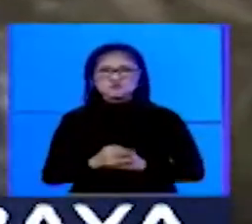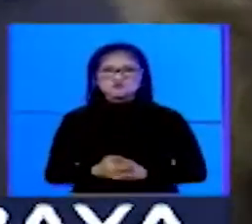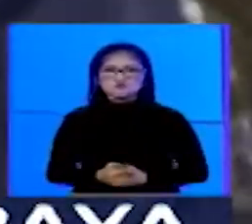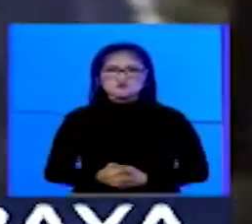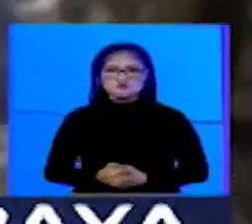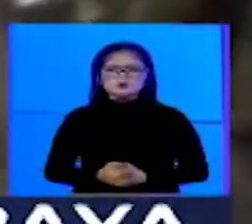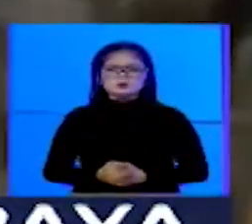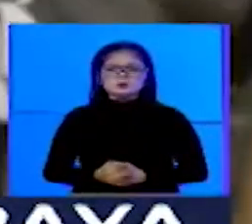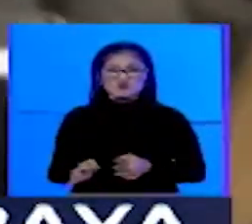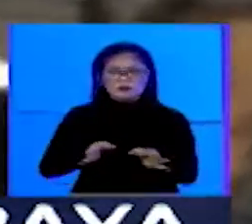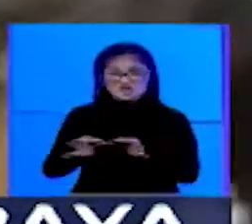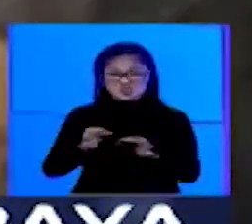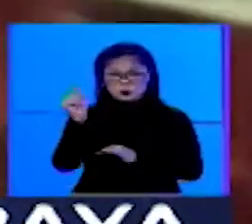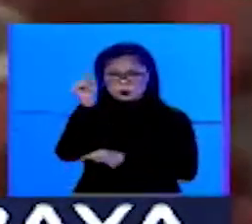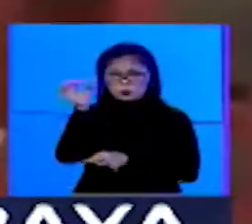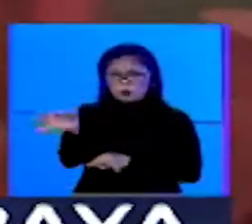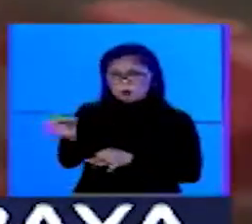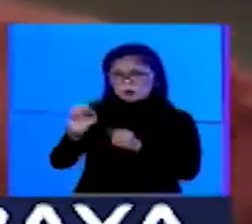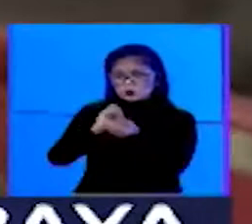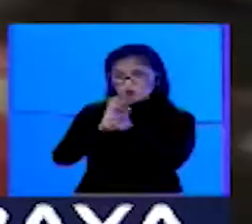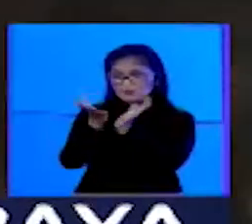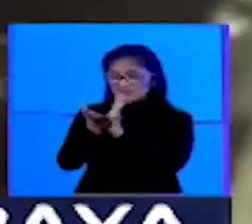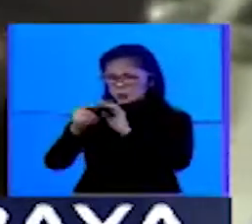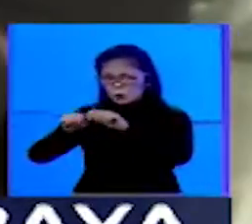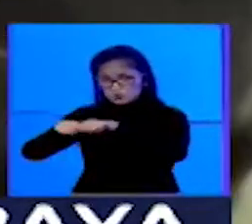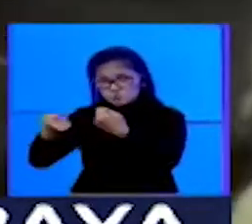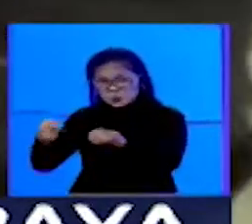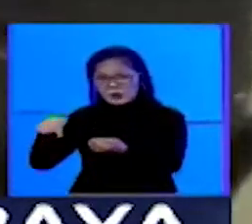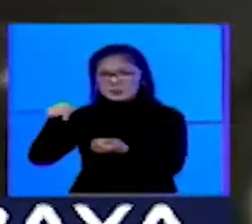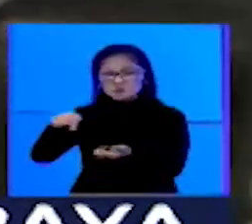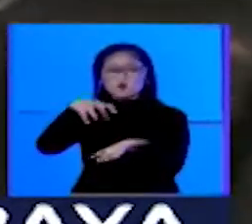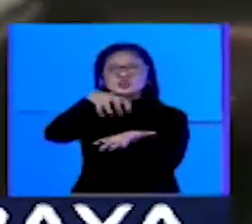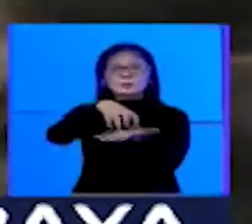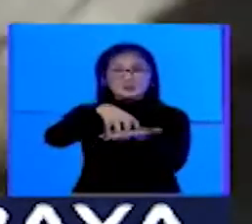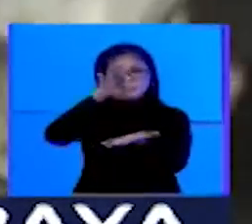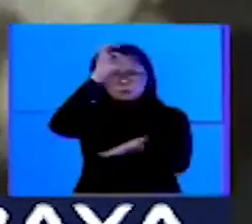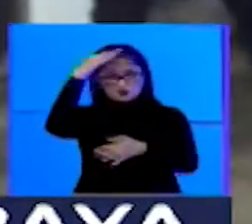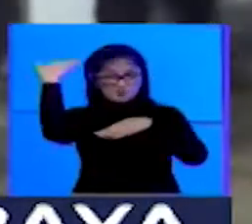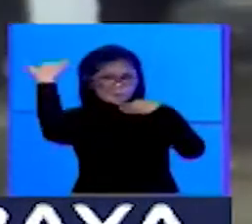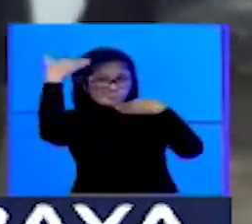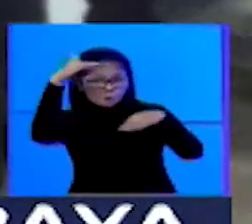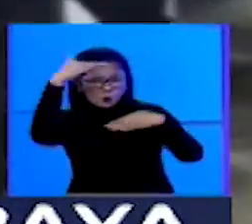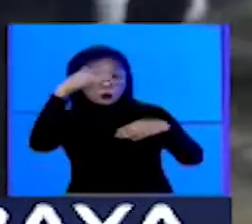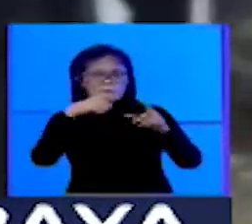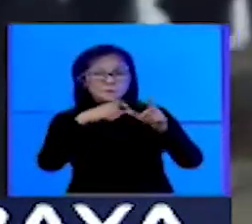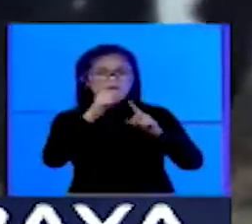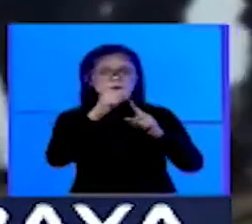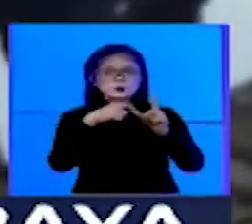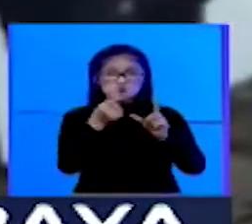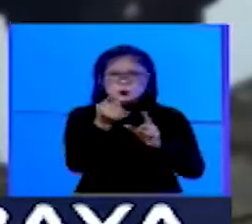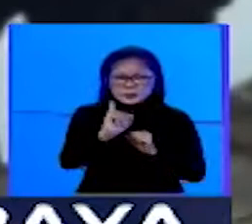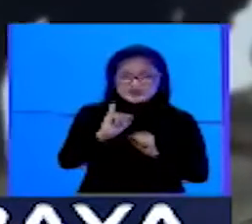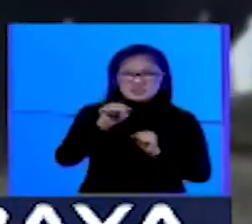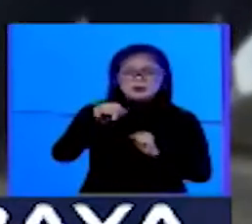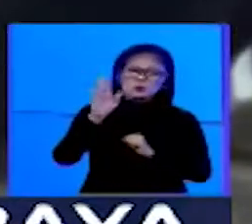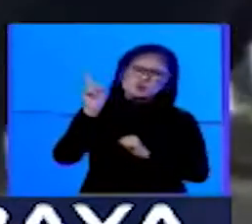Sejumlah fasilitas umum di kota Surabaya rusak. Di antaranya pos polisi di depan sebuah mal di Jalan Basuki Rahmat. Risma langsung memerintahkan perbaikan